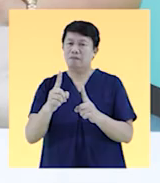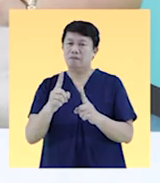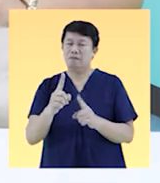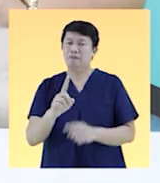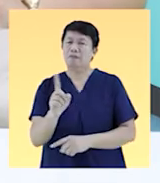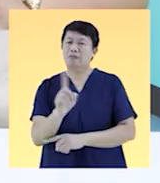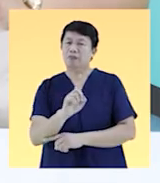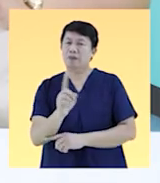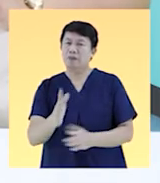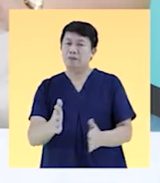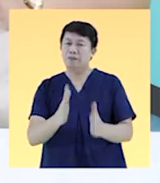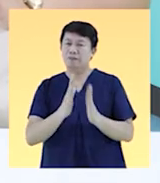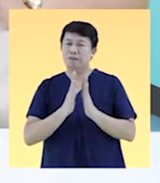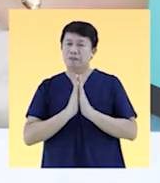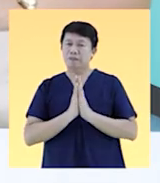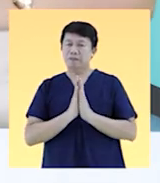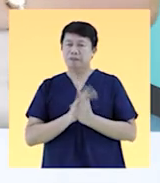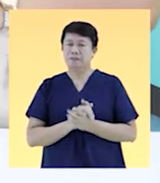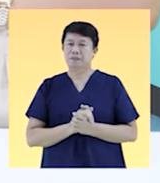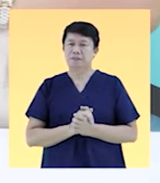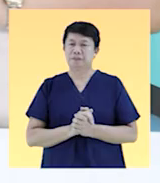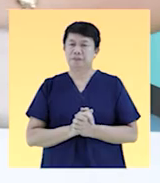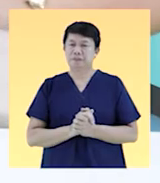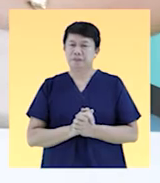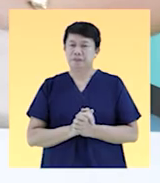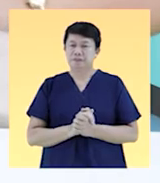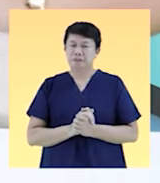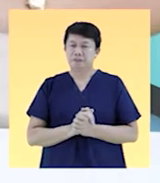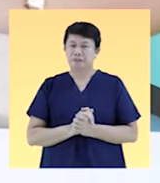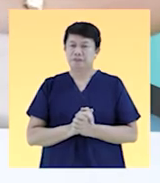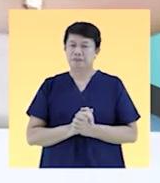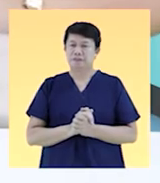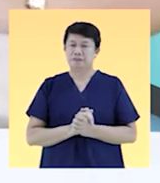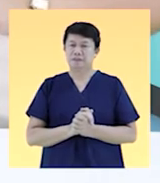ang what is asked.